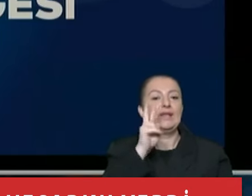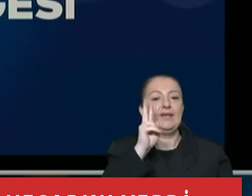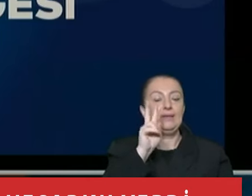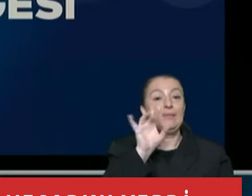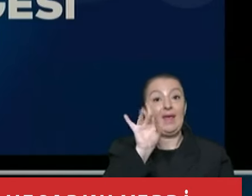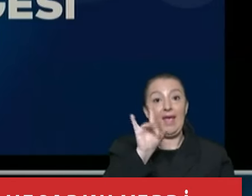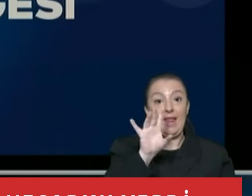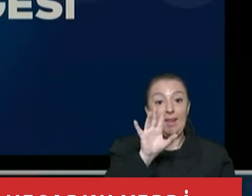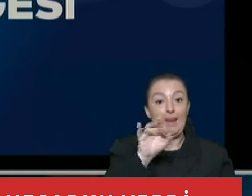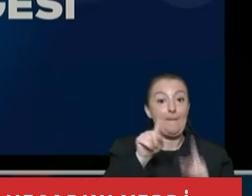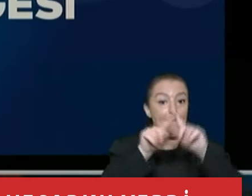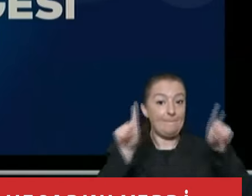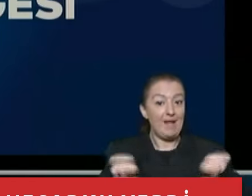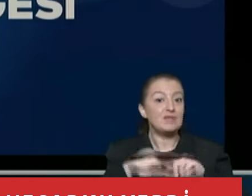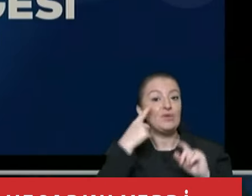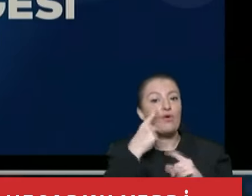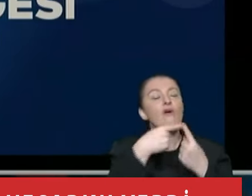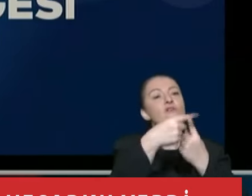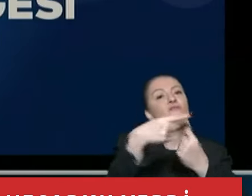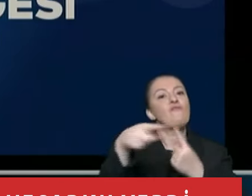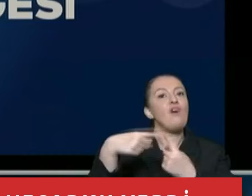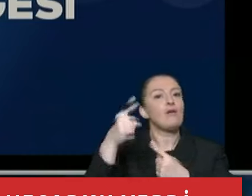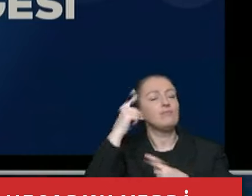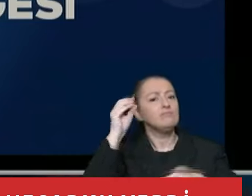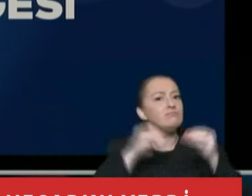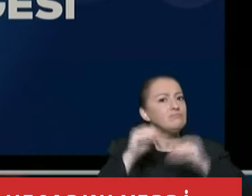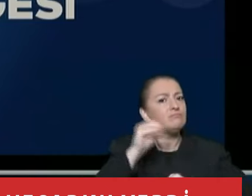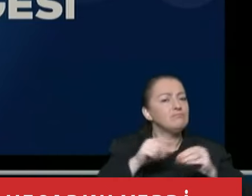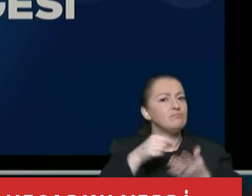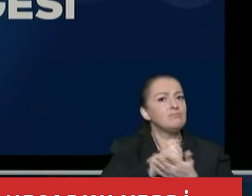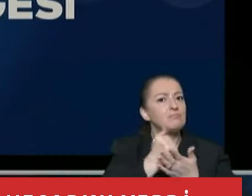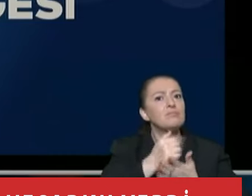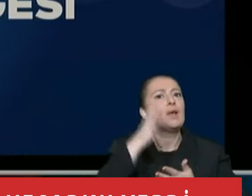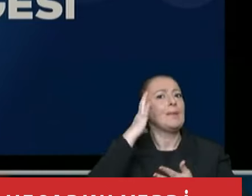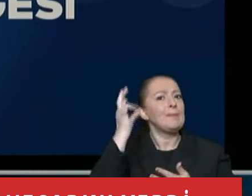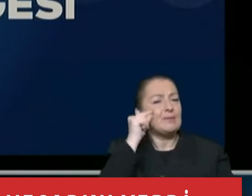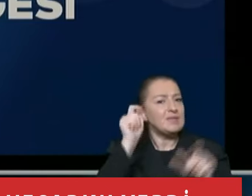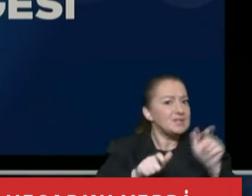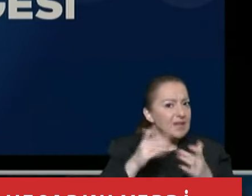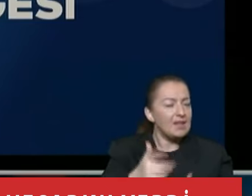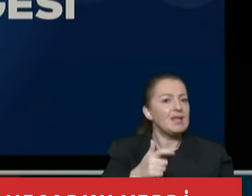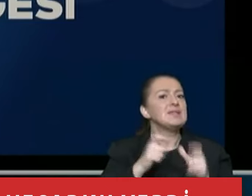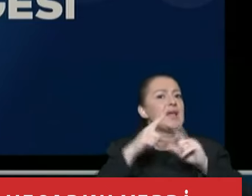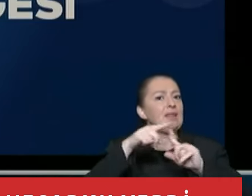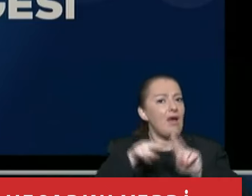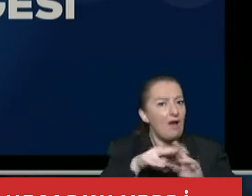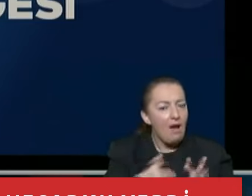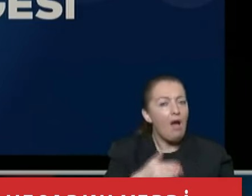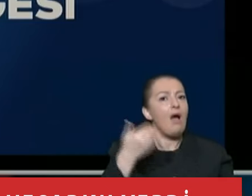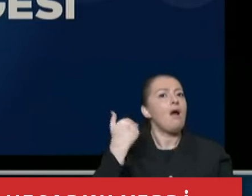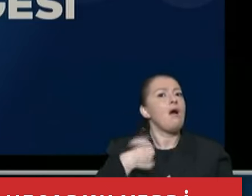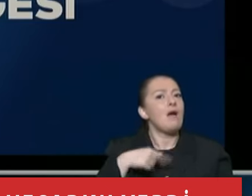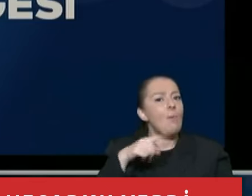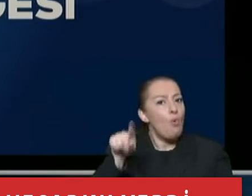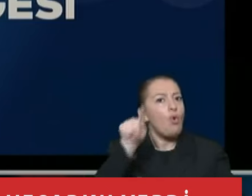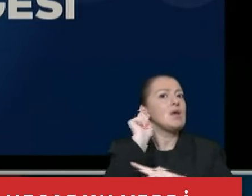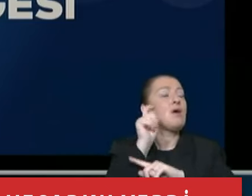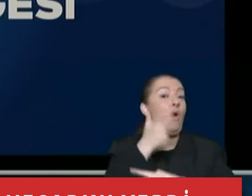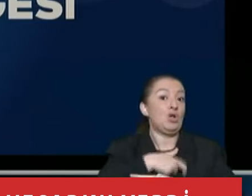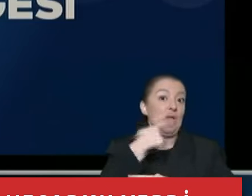istanbullulardan alanlarından bilim insanları sivil toplum örgütleri kamu ve özel sektör temsilcileri